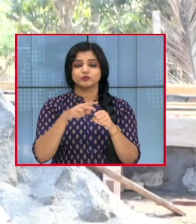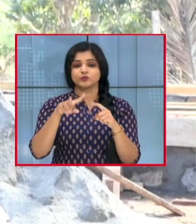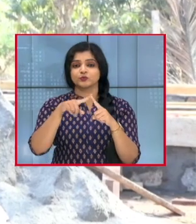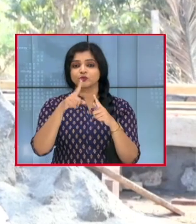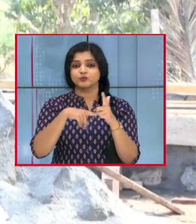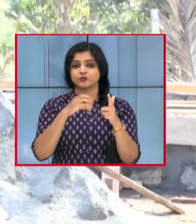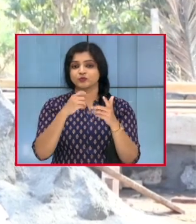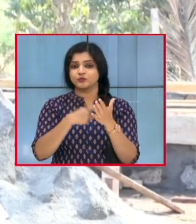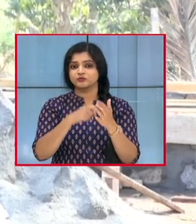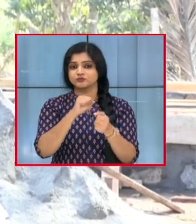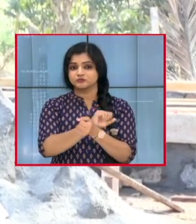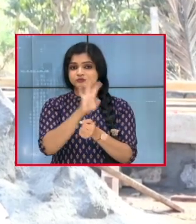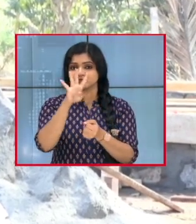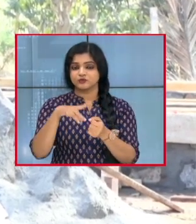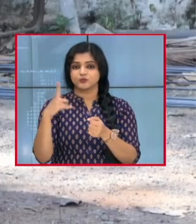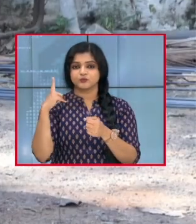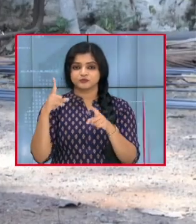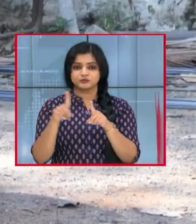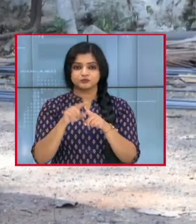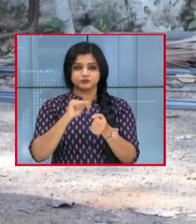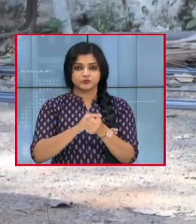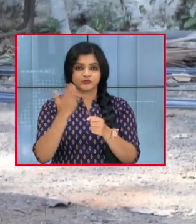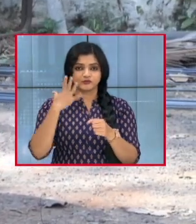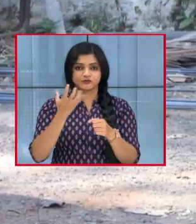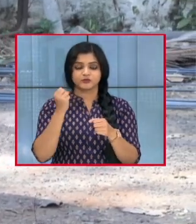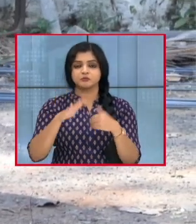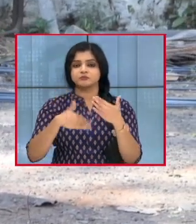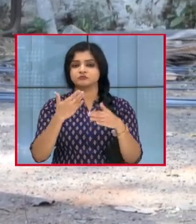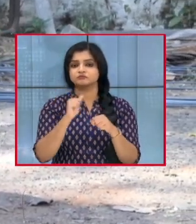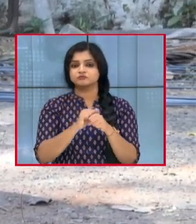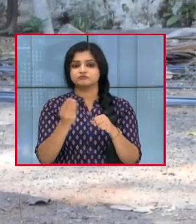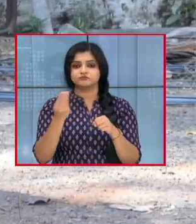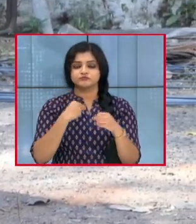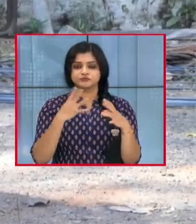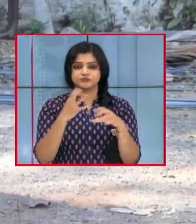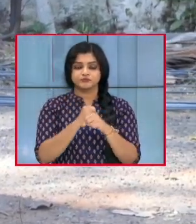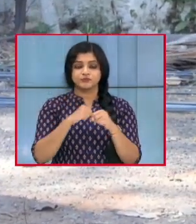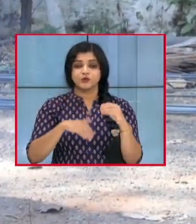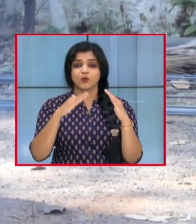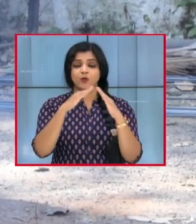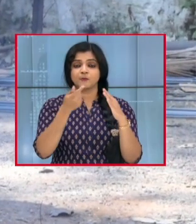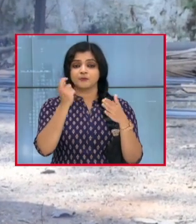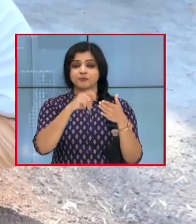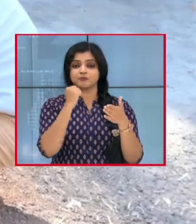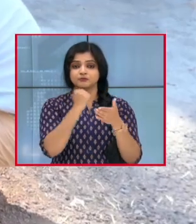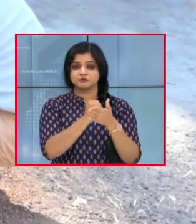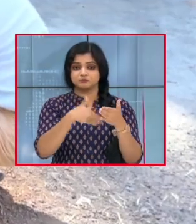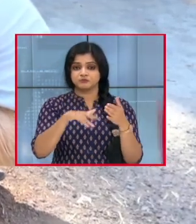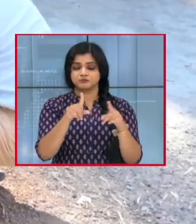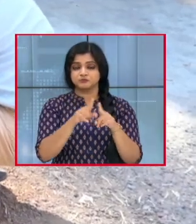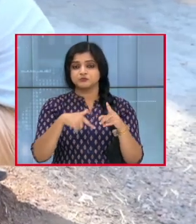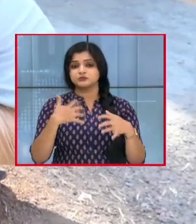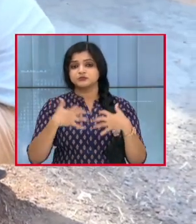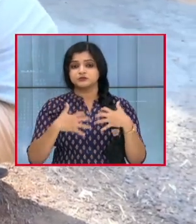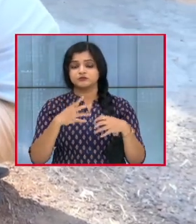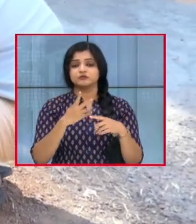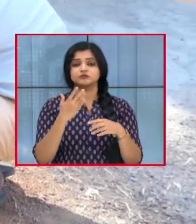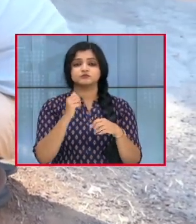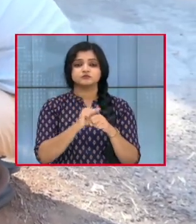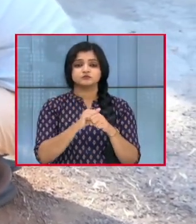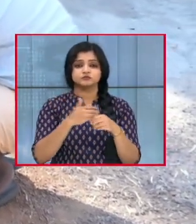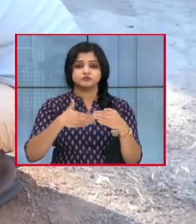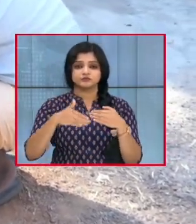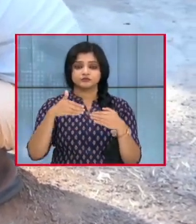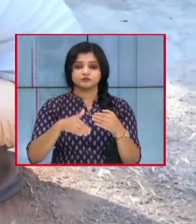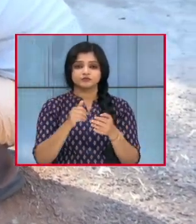അല്ലാണ്ട് വേറൊന്നും ഗവൺമെൻറ് കിട്ടിയില്ല. വീടിൻ്റെ ജപ്തി ഒഴിവാക്കാൻ പ്രാരാബ്ദങ്ങളുടെ ട്രാക്കിലാണ് വസന്തന്റെ ഇപ്പോഴത്തെ ഓട്ടം.